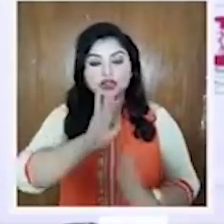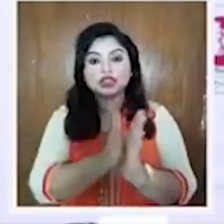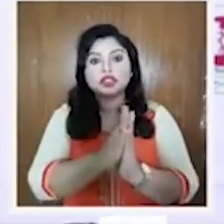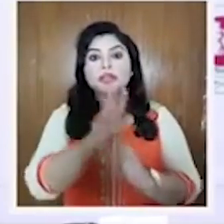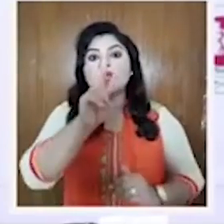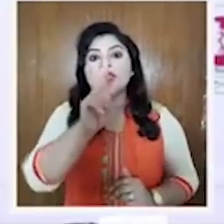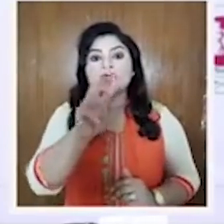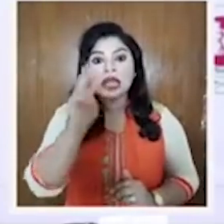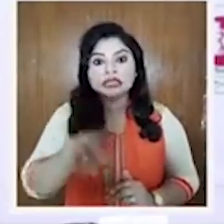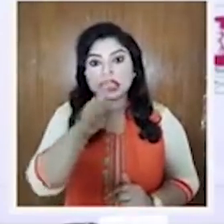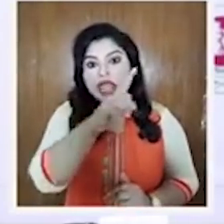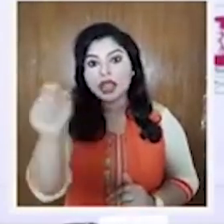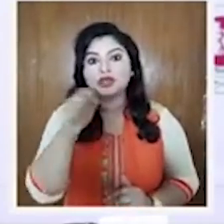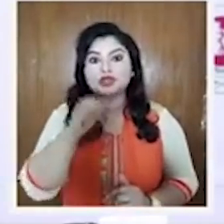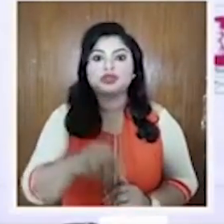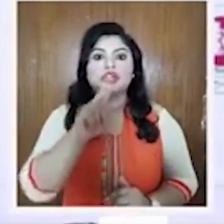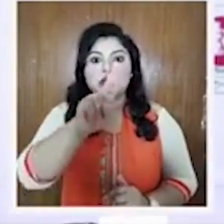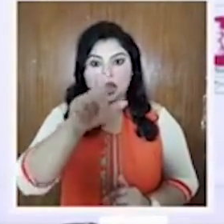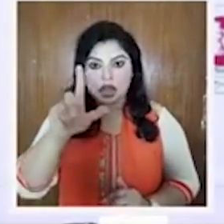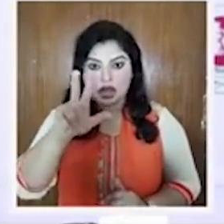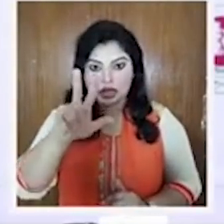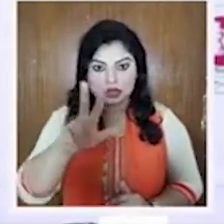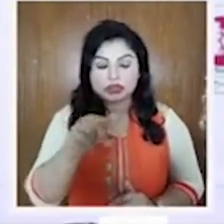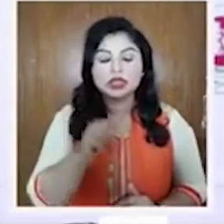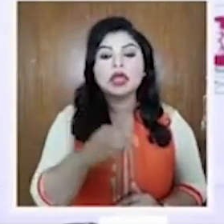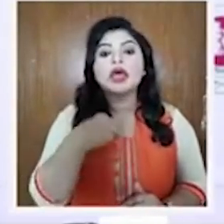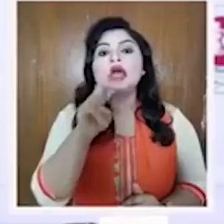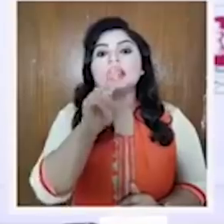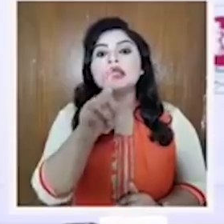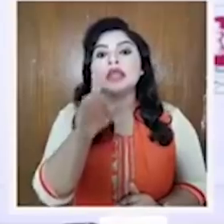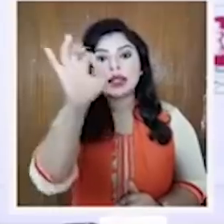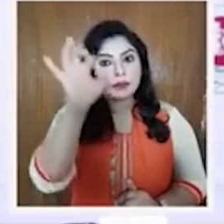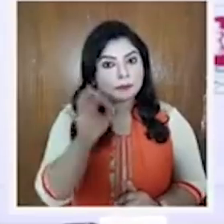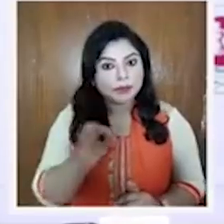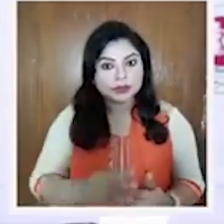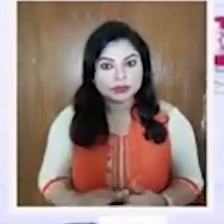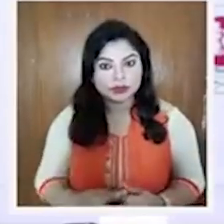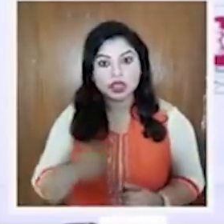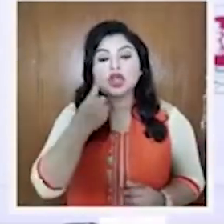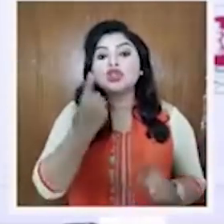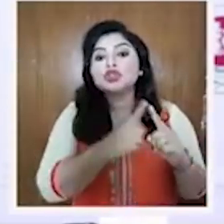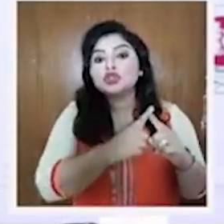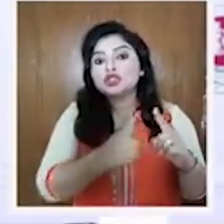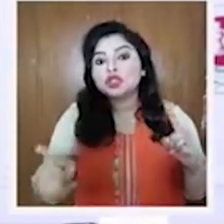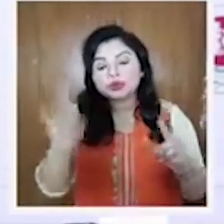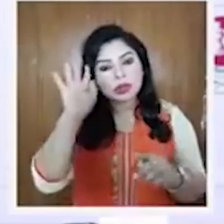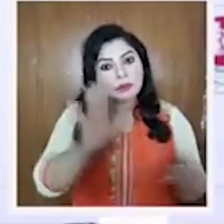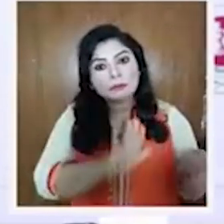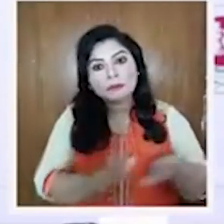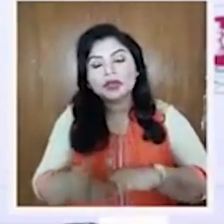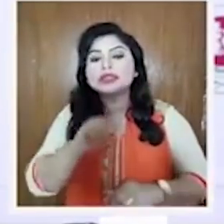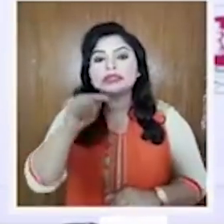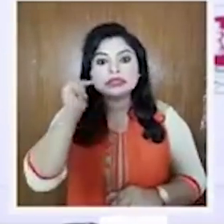56.86%। 24 ঘন্টায় মৃত্যুবরণ করেছেন 28 জন। এ পর্যন্ত 3,111 জন। শনাক্ত বিবেচনায় মৃত্যুর